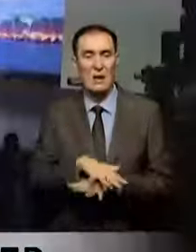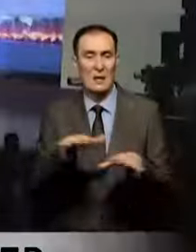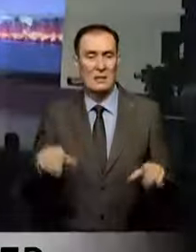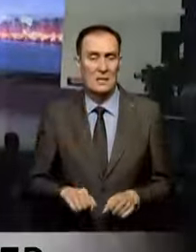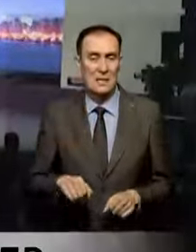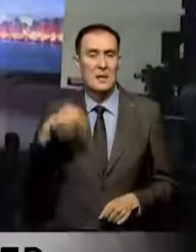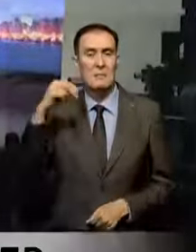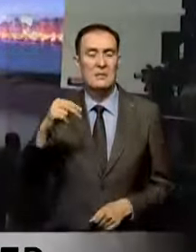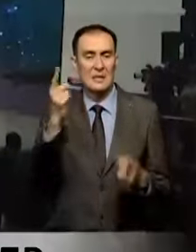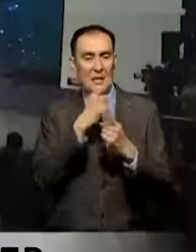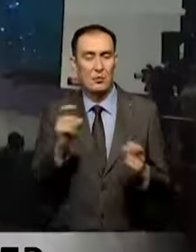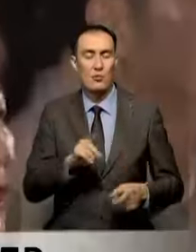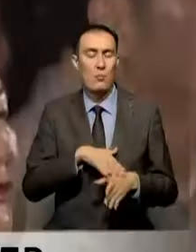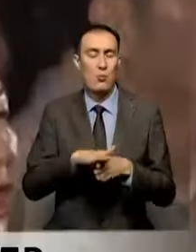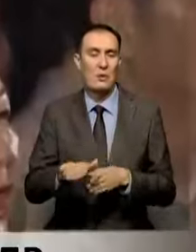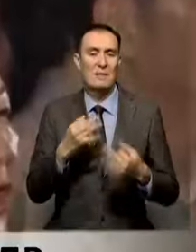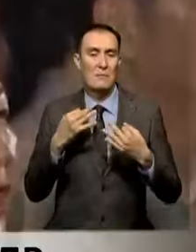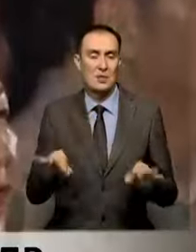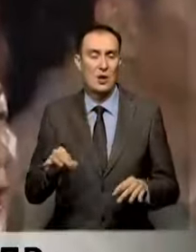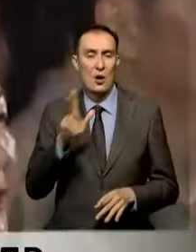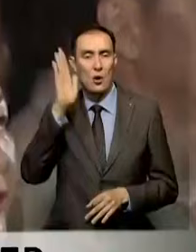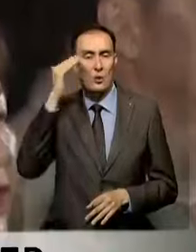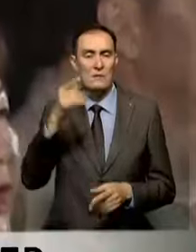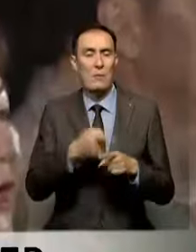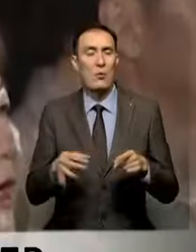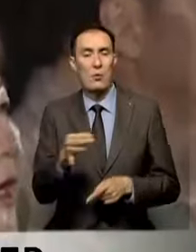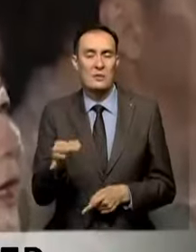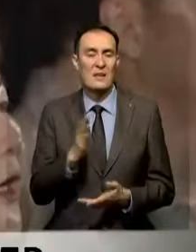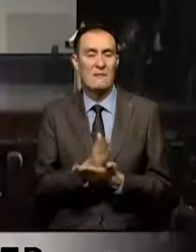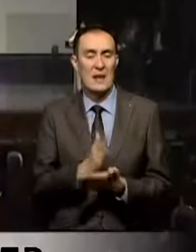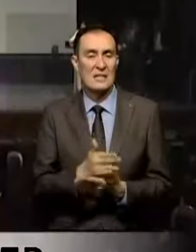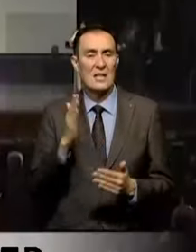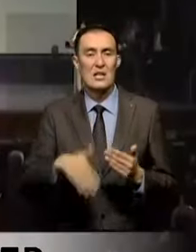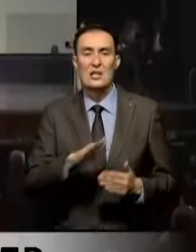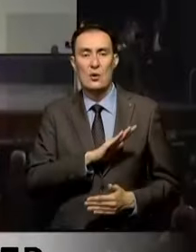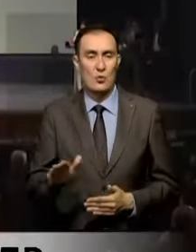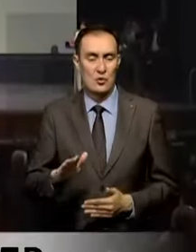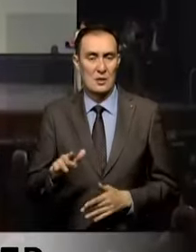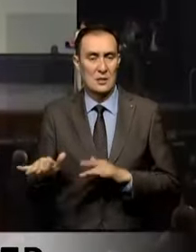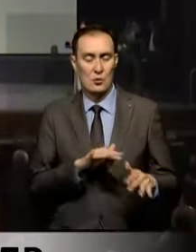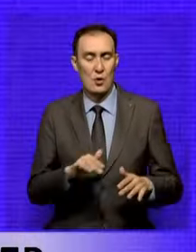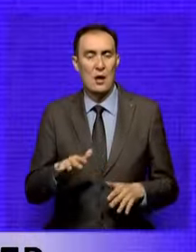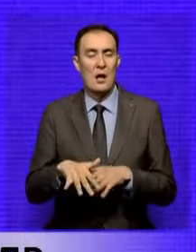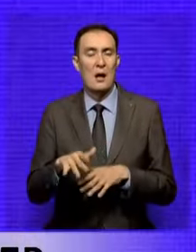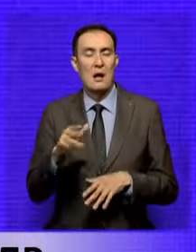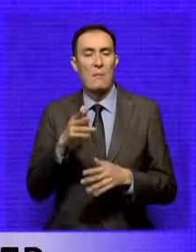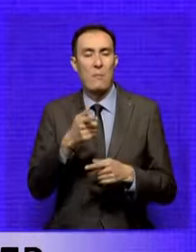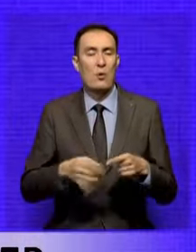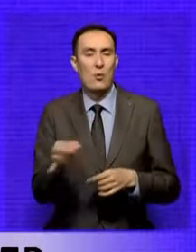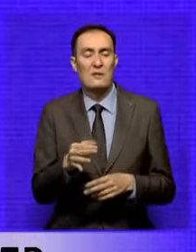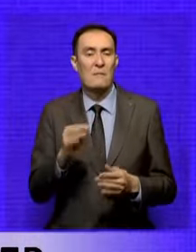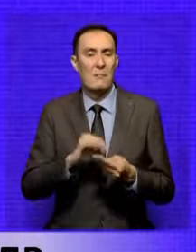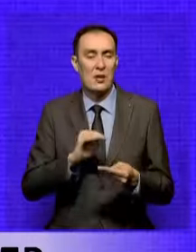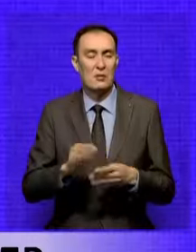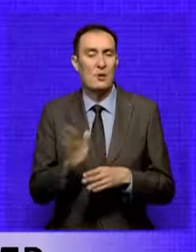колонизации. Президент отметил, что полное освобождение корейского полуострова остается незавершенной задачей, поскольку корейский полуостров все еще